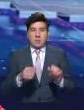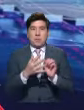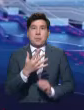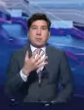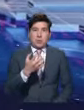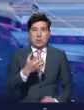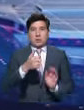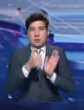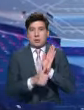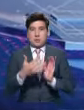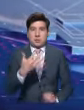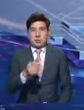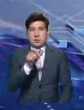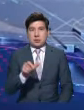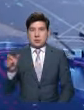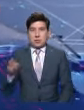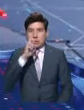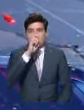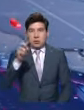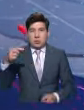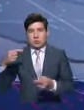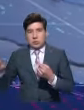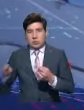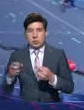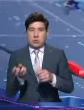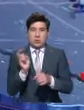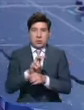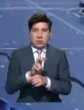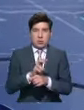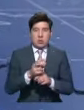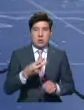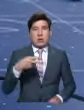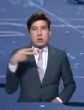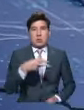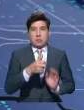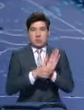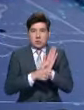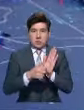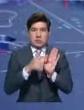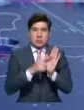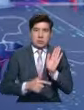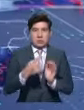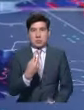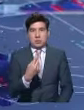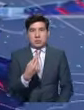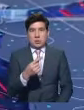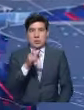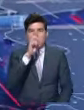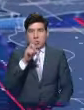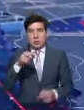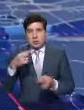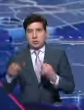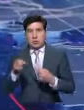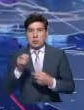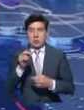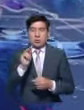адам шетелден келген, құрылымдық бөлімшелердің жетекшілігіне 2671 мигрант тартылған. 5871